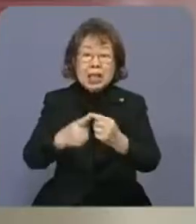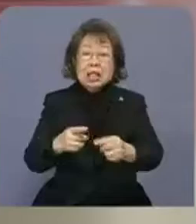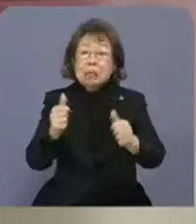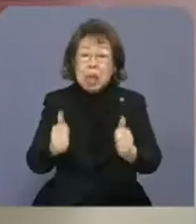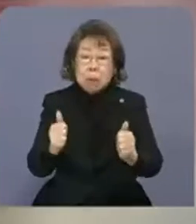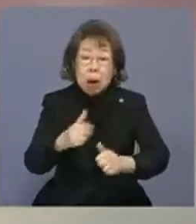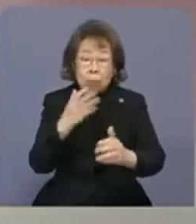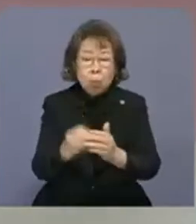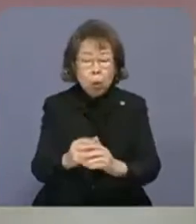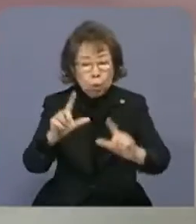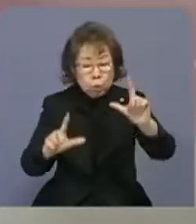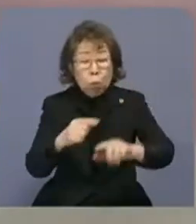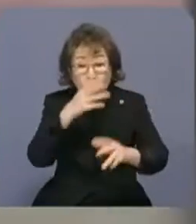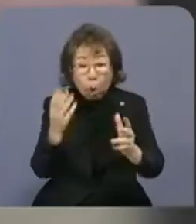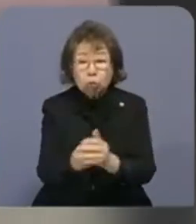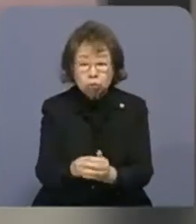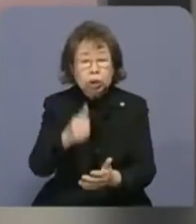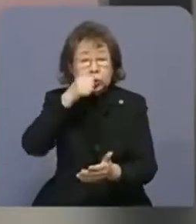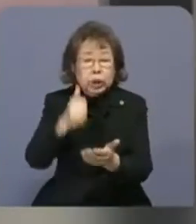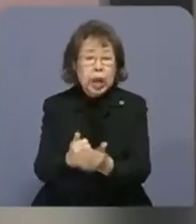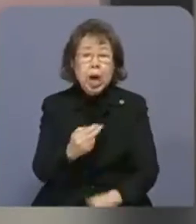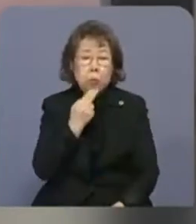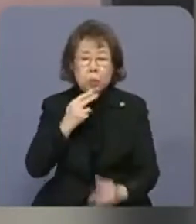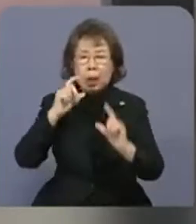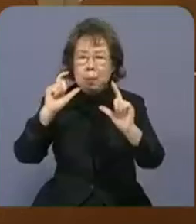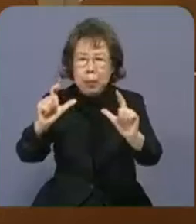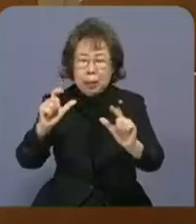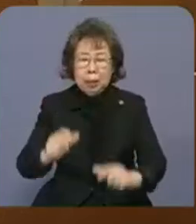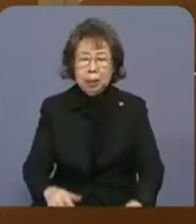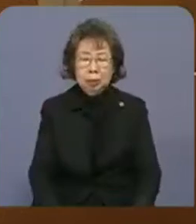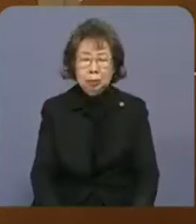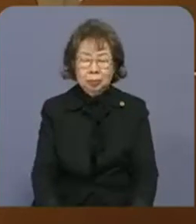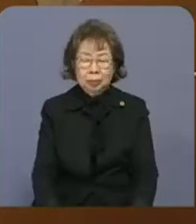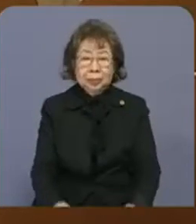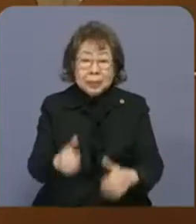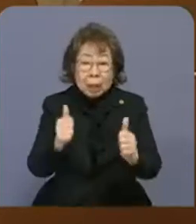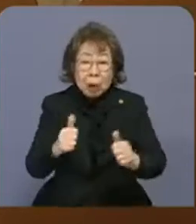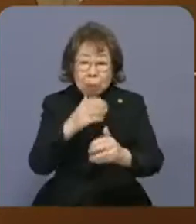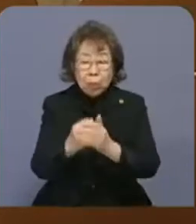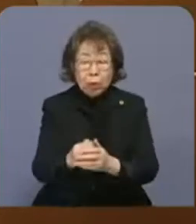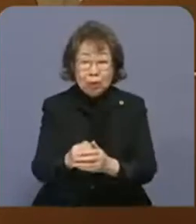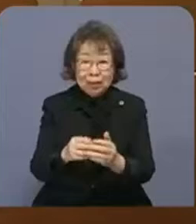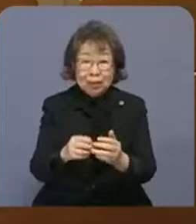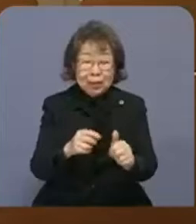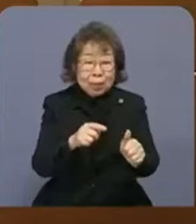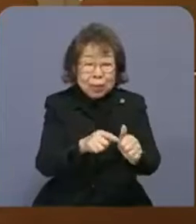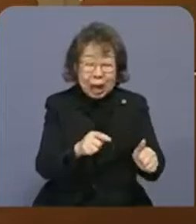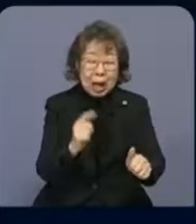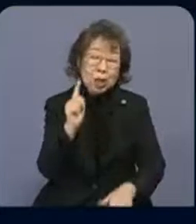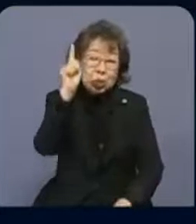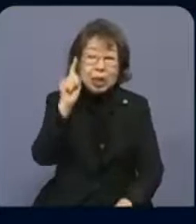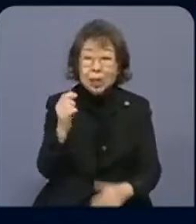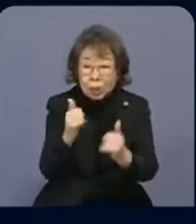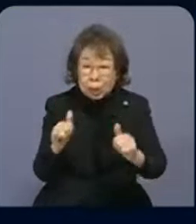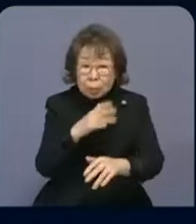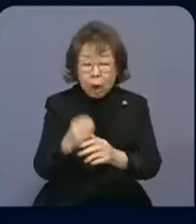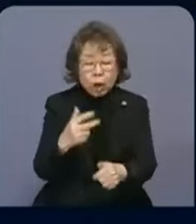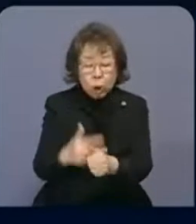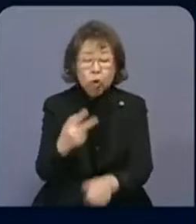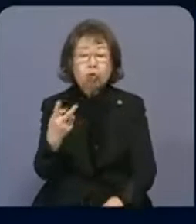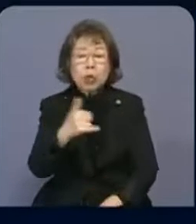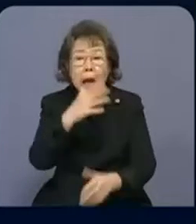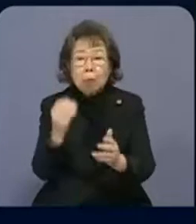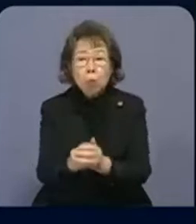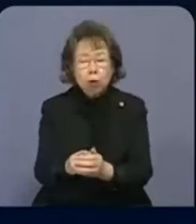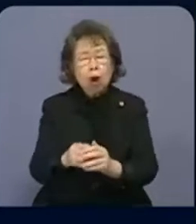재판부는 이들 모두에게 무죄를 선고했습니다 재판부는 피고인 마사회 전 간부가 조교사 2명에게